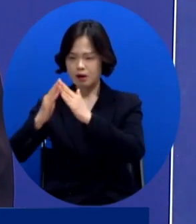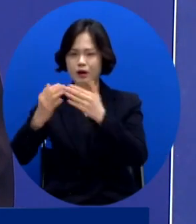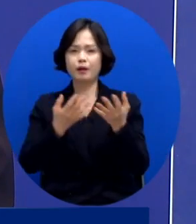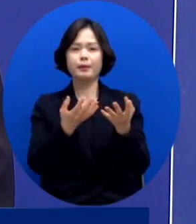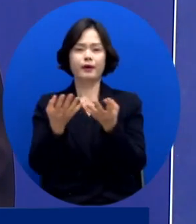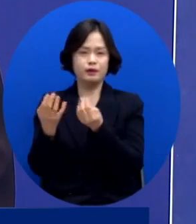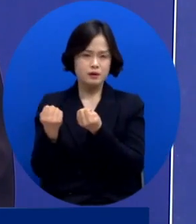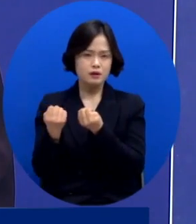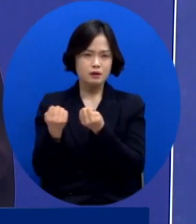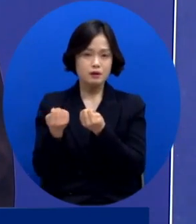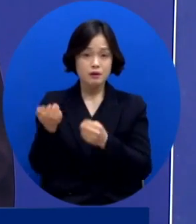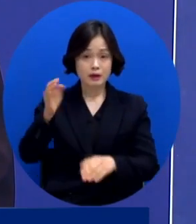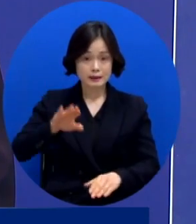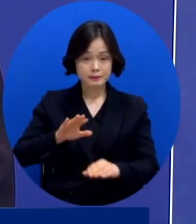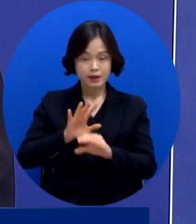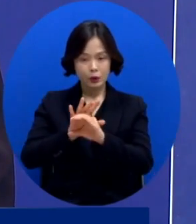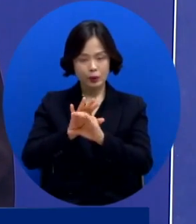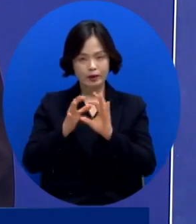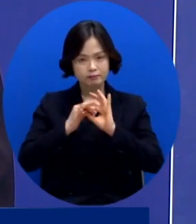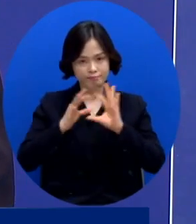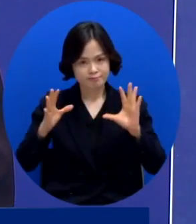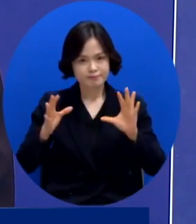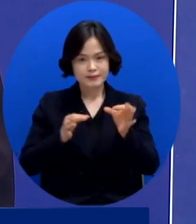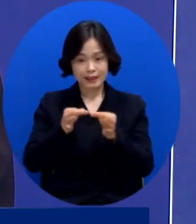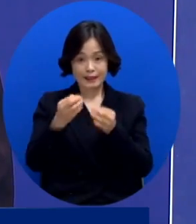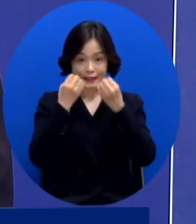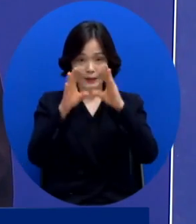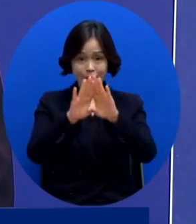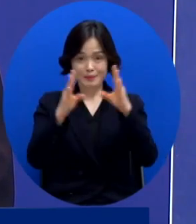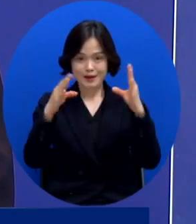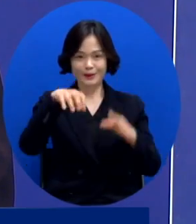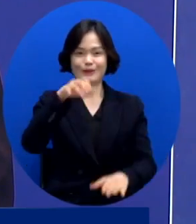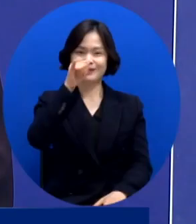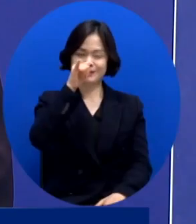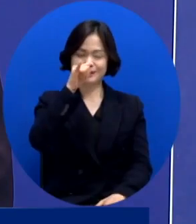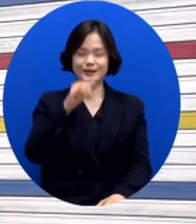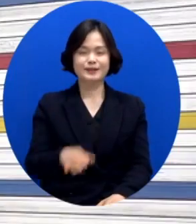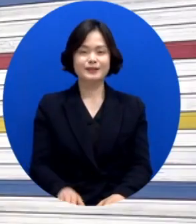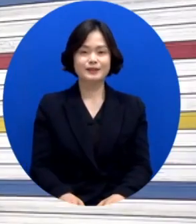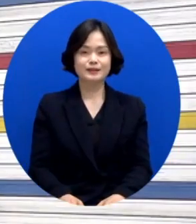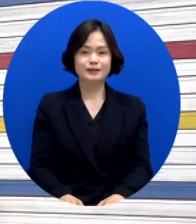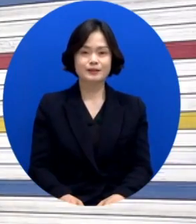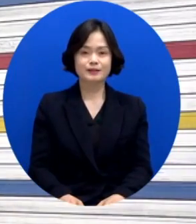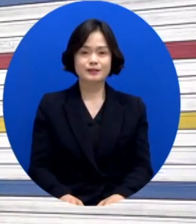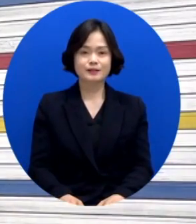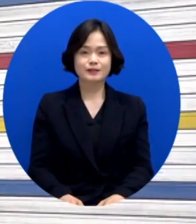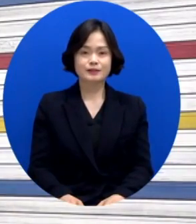때 의미 있는 사역을 시작한 공간이 있습니다. 박세현 기자가 다녀왔습니다.